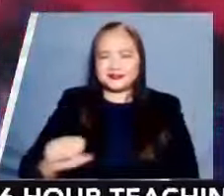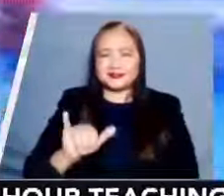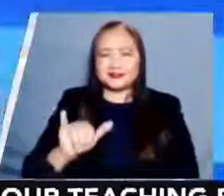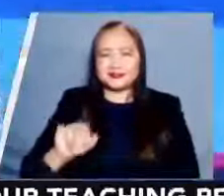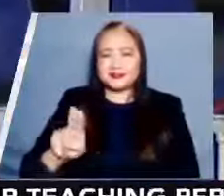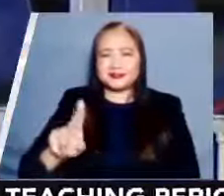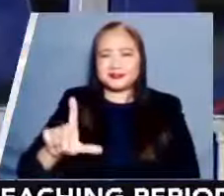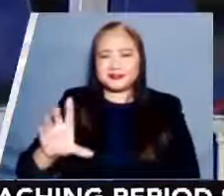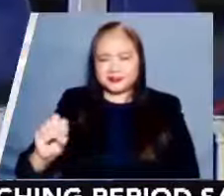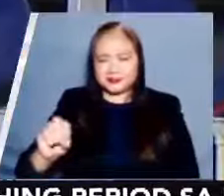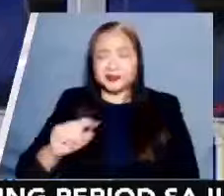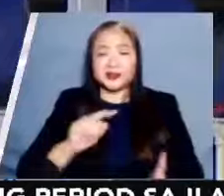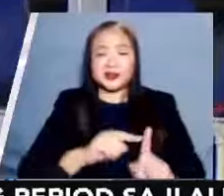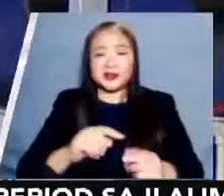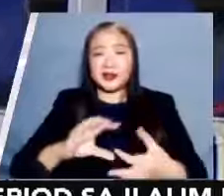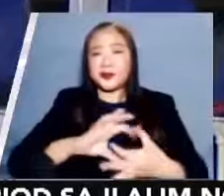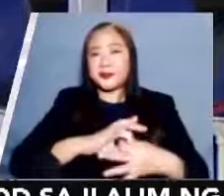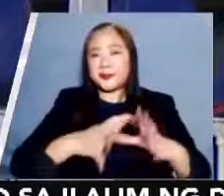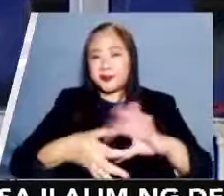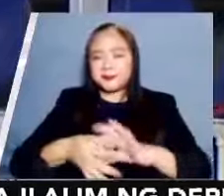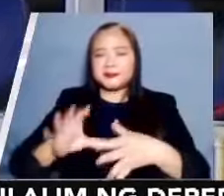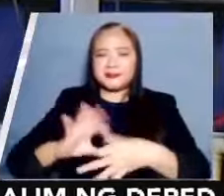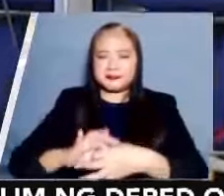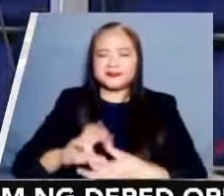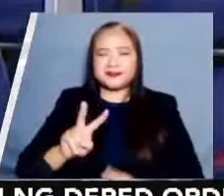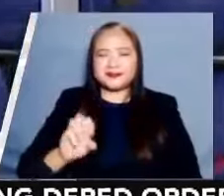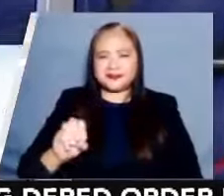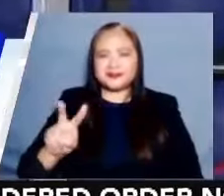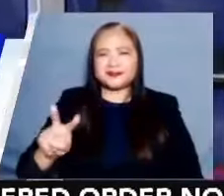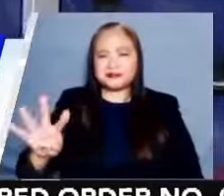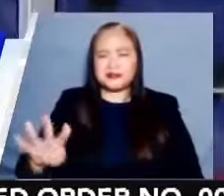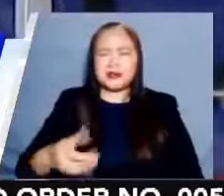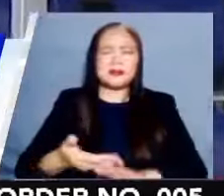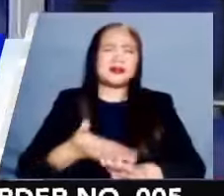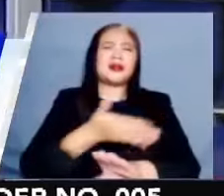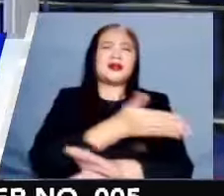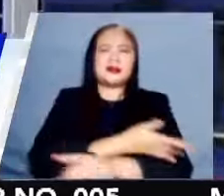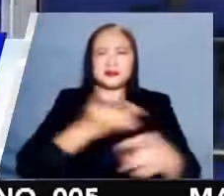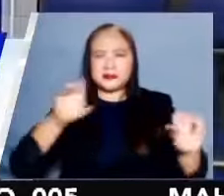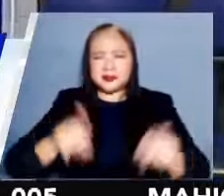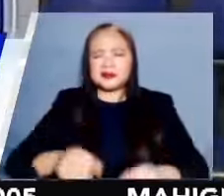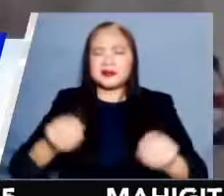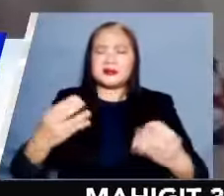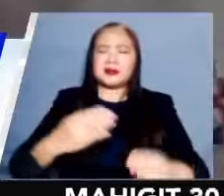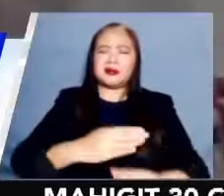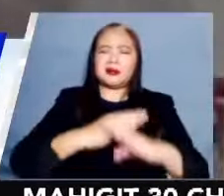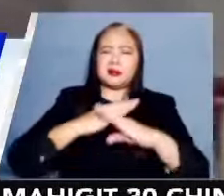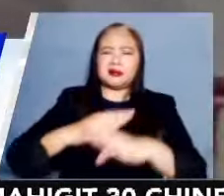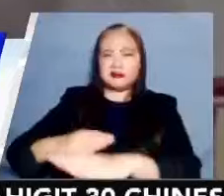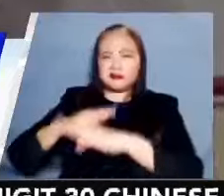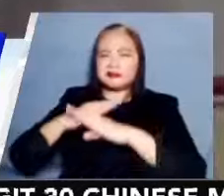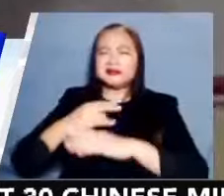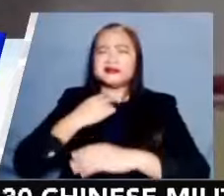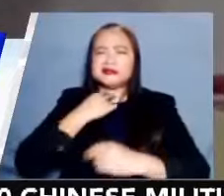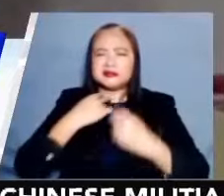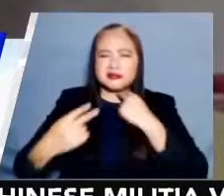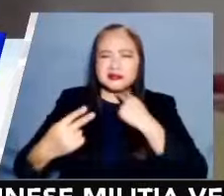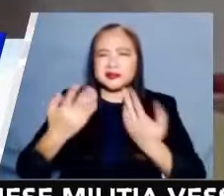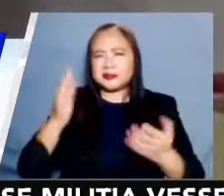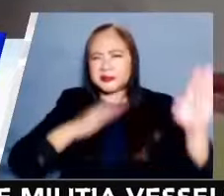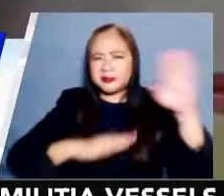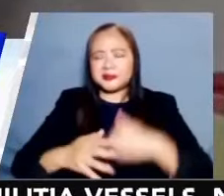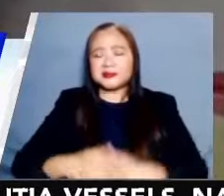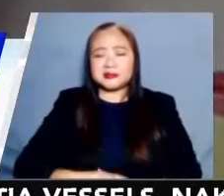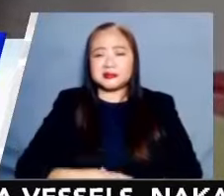2024 Paris Olympics. Pero bago po yan, ilang hadlang ang kinailangan niyang lampasan. Kabilang dyan ang pagiging coachless ni